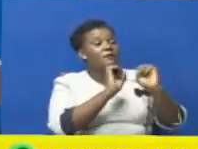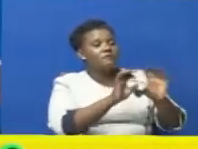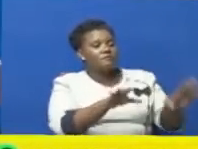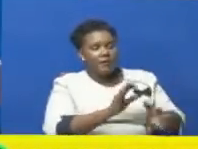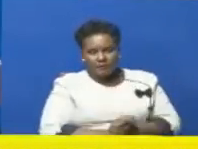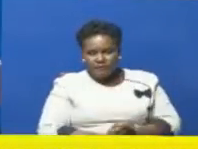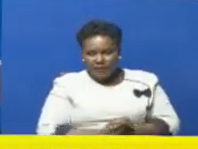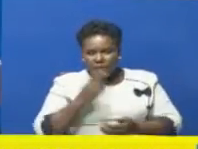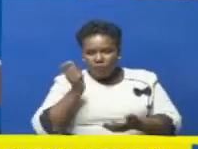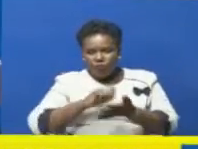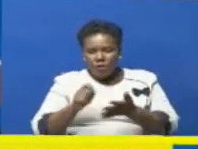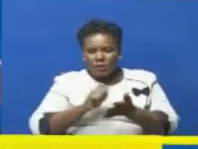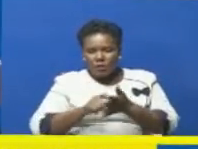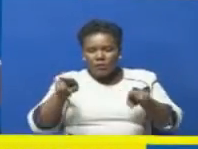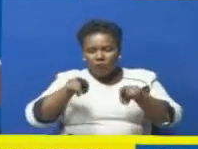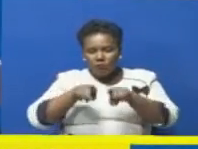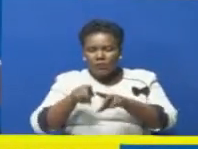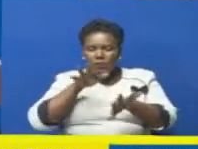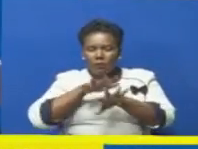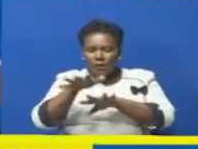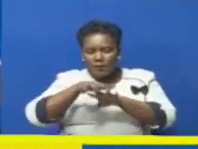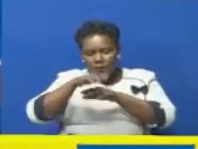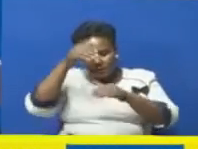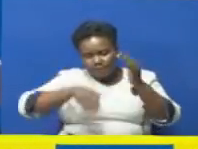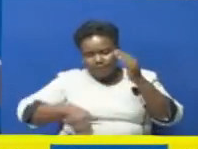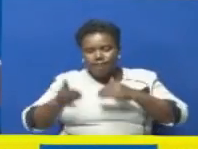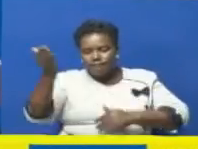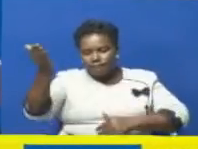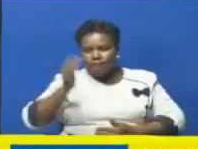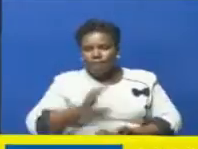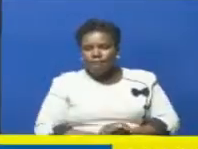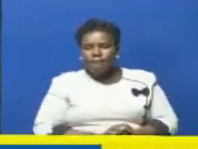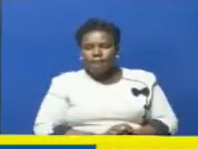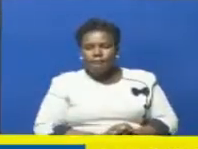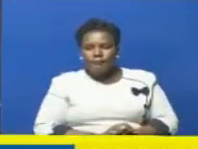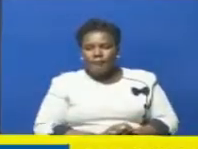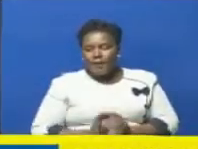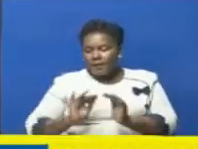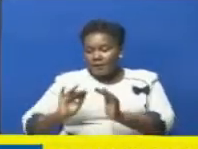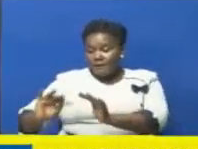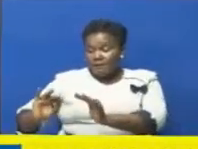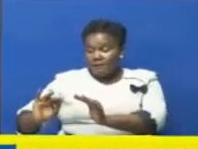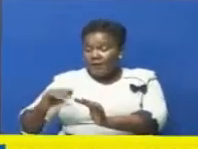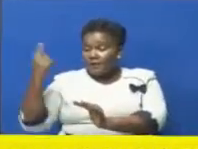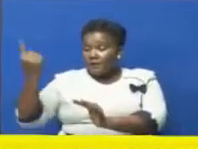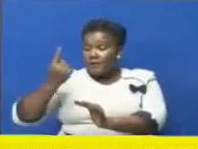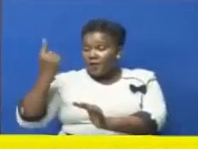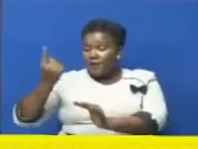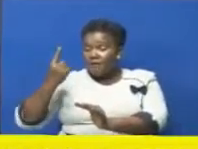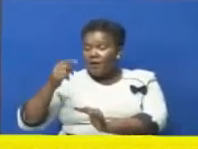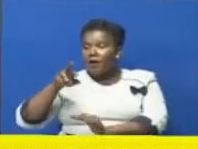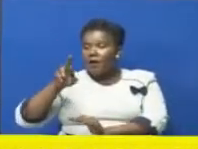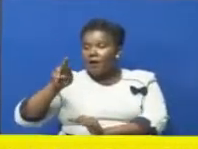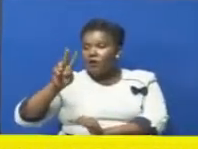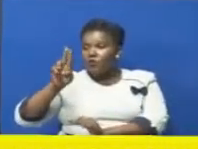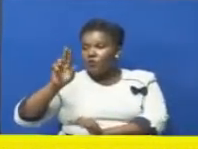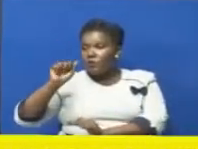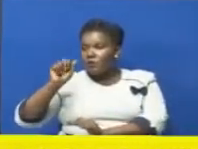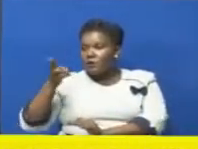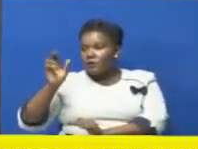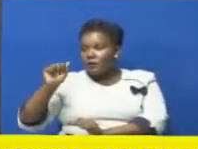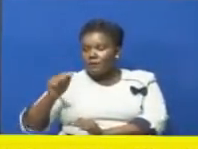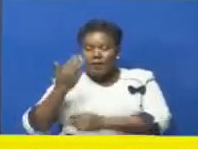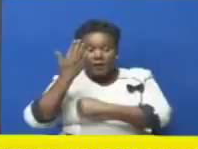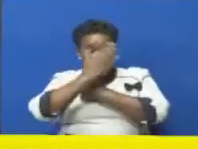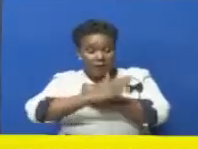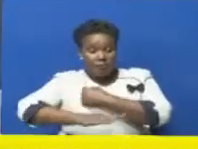wetu Henry Mabumo kutoka mkoani Mbeya ana taarifa zaidi. Hifadhi ya taifa ya Ruaha na bonde la ardhi oevu ya Ihefu